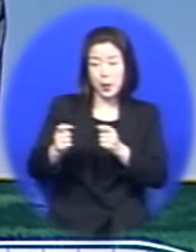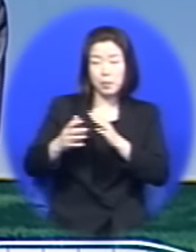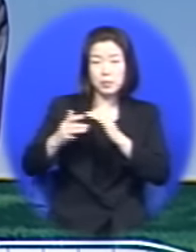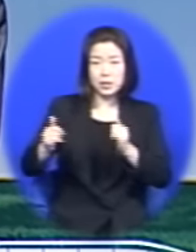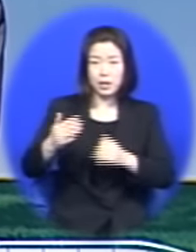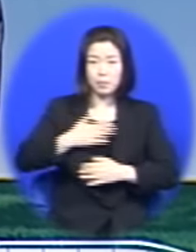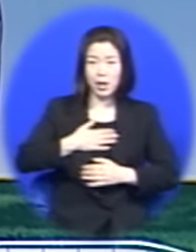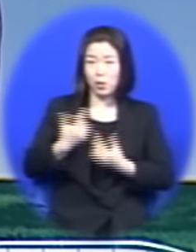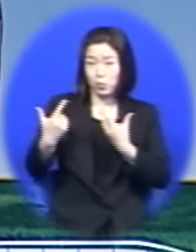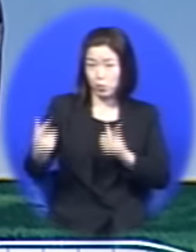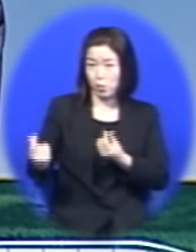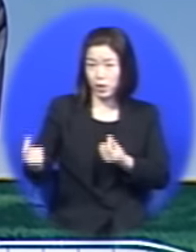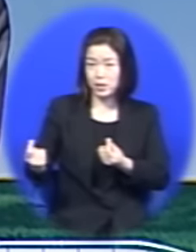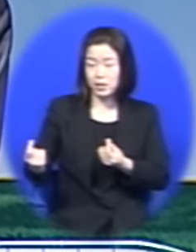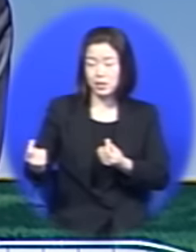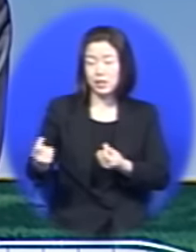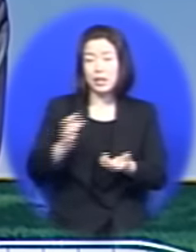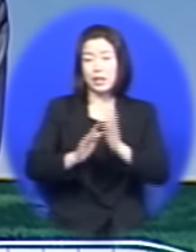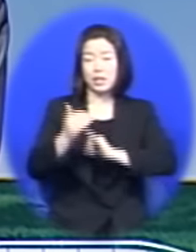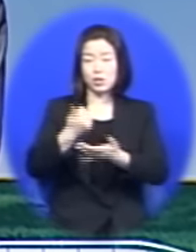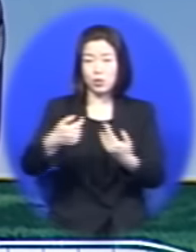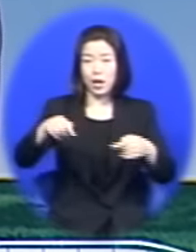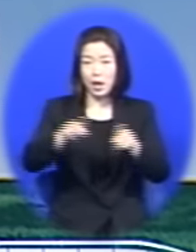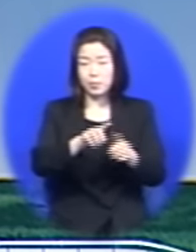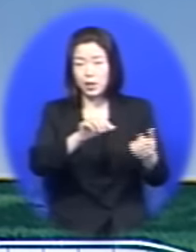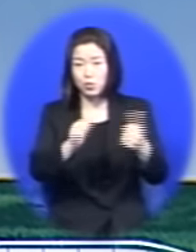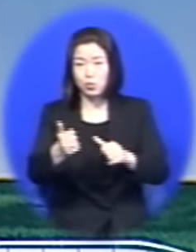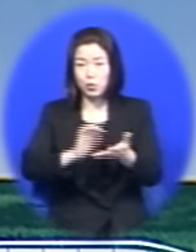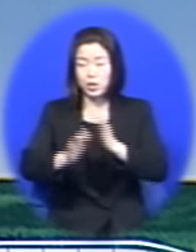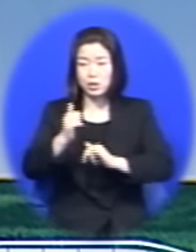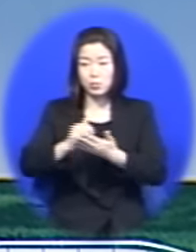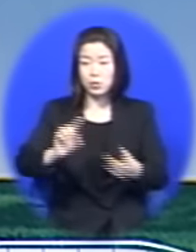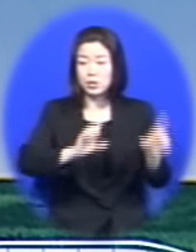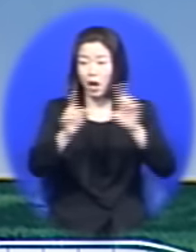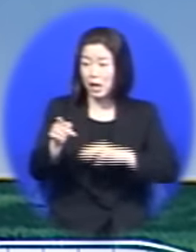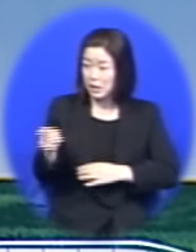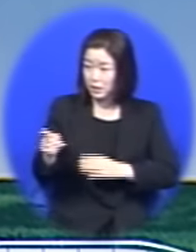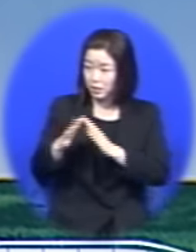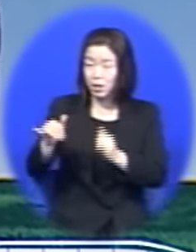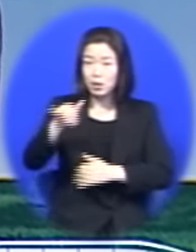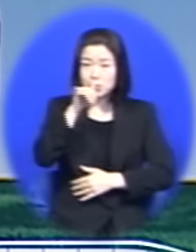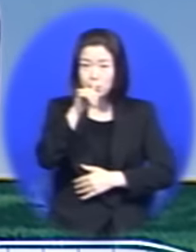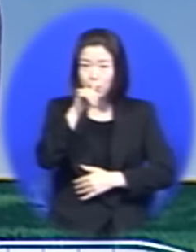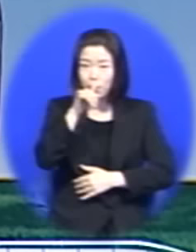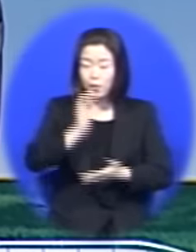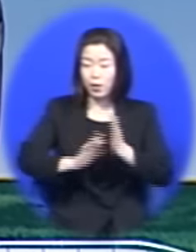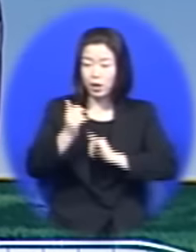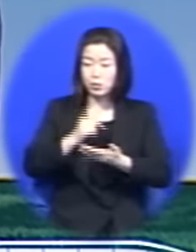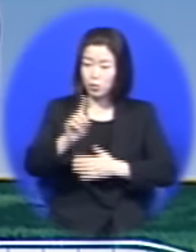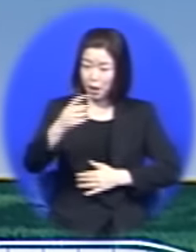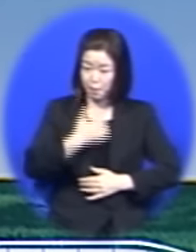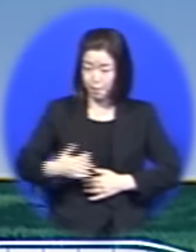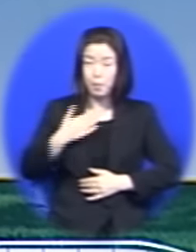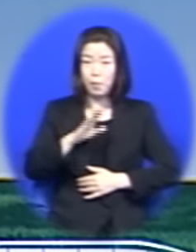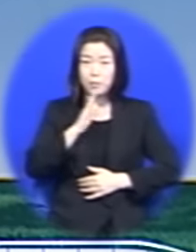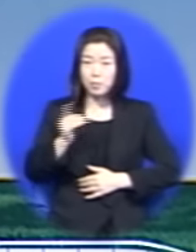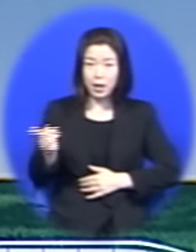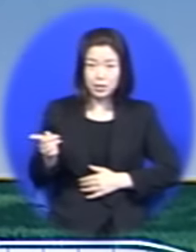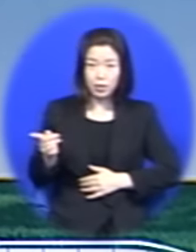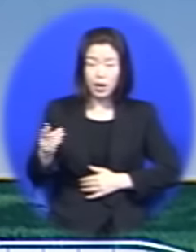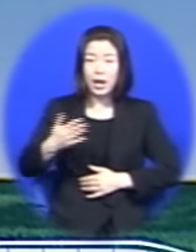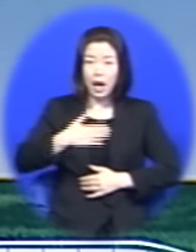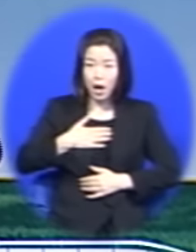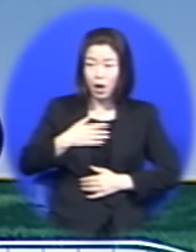나하고 똑같이 예수님과 함께 죽고 예수님으로 사는 그 사람이 있어요. 예수님과 한 몸이에요. 그 사람과